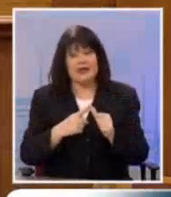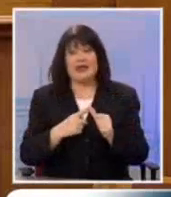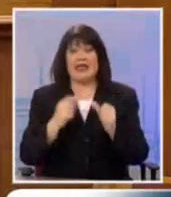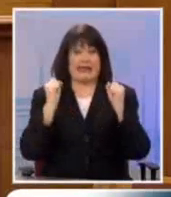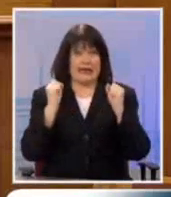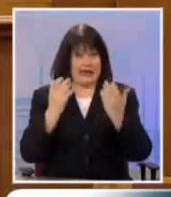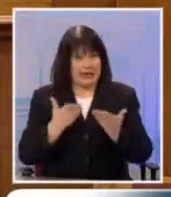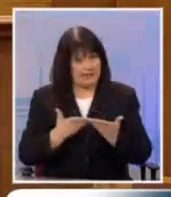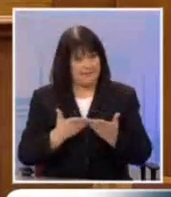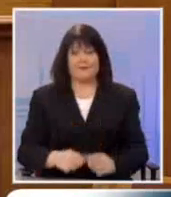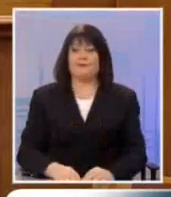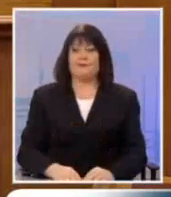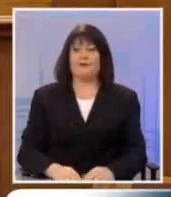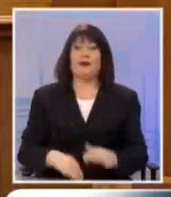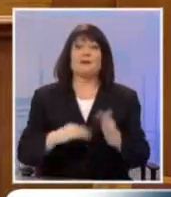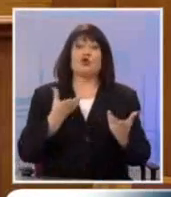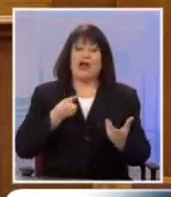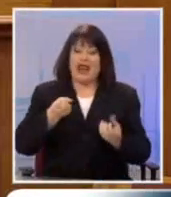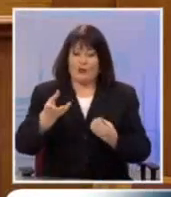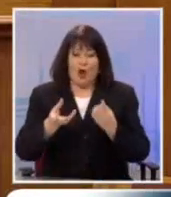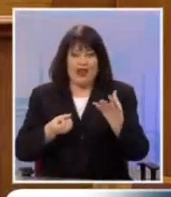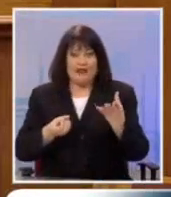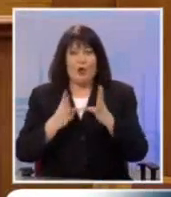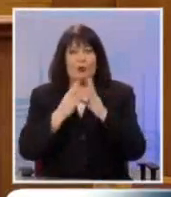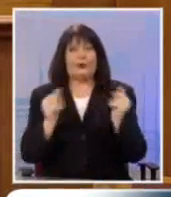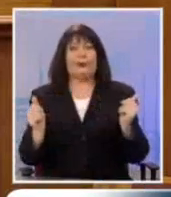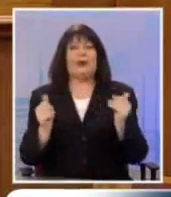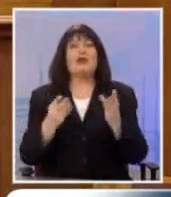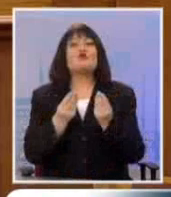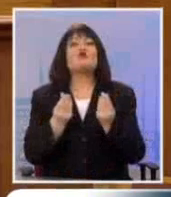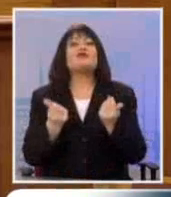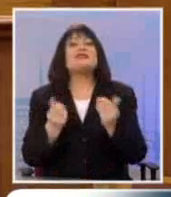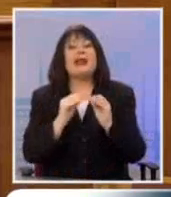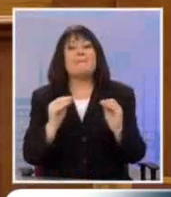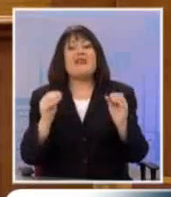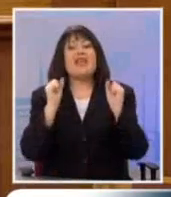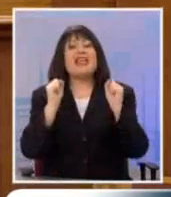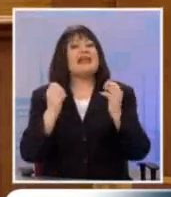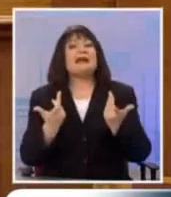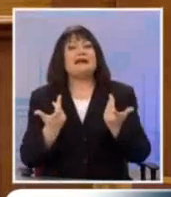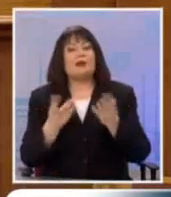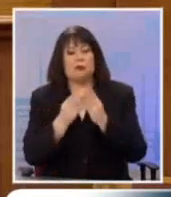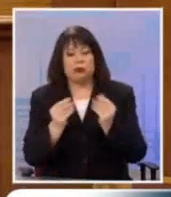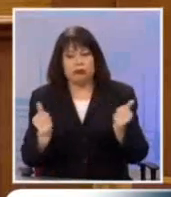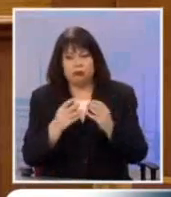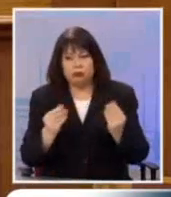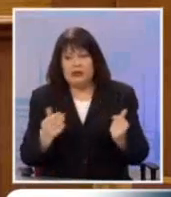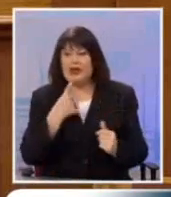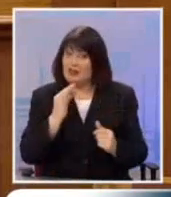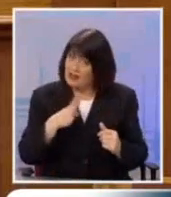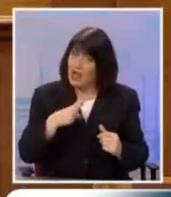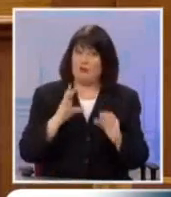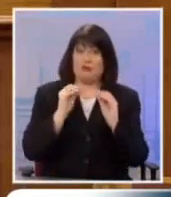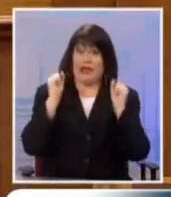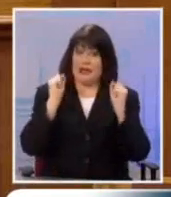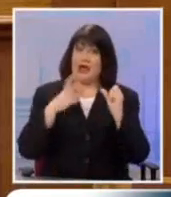υγεία. Πώς με τους ίδιους αριθμούς χάνετε κάτι που είναι η ουσία της παιδείας και της υγείας. Γιατί θέλουμε την παιδεία και